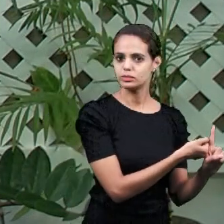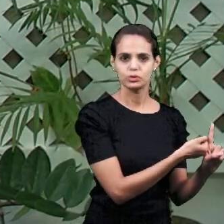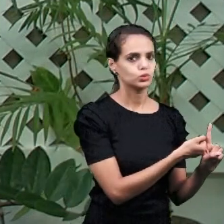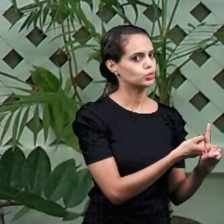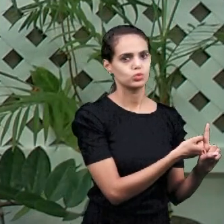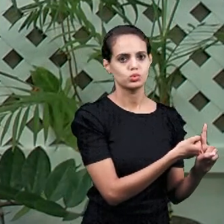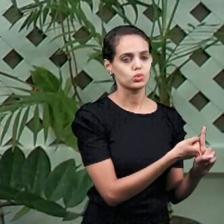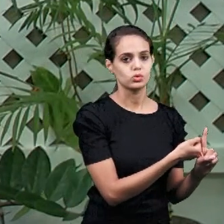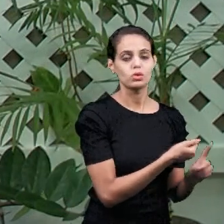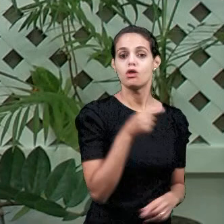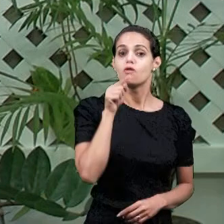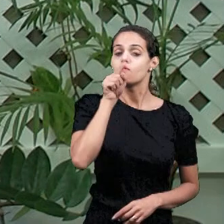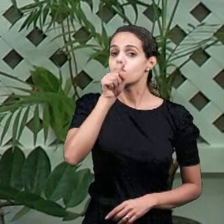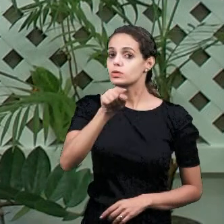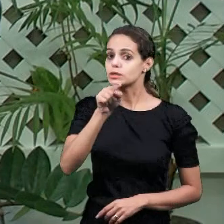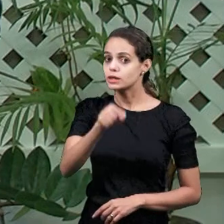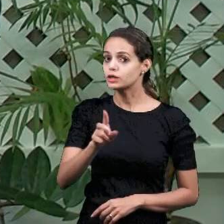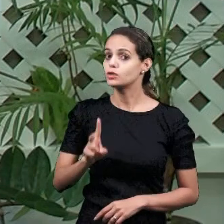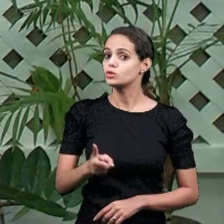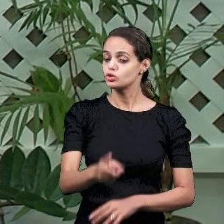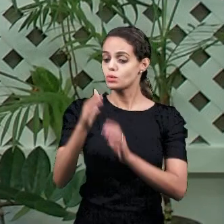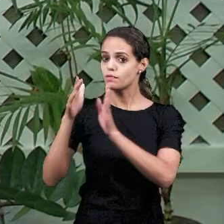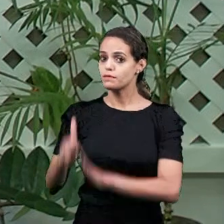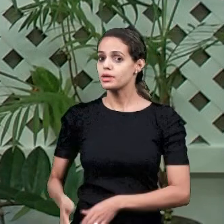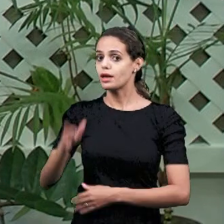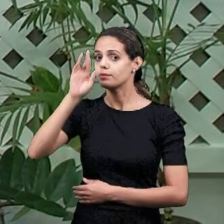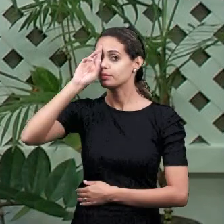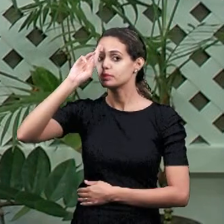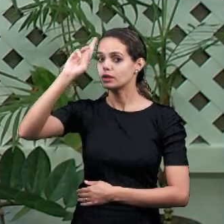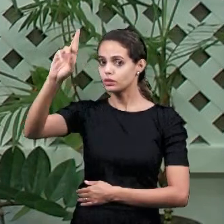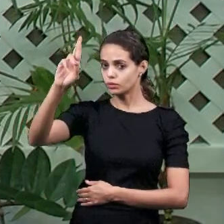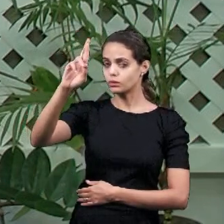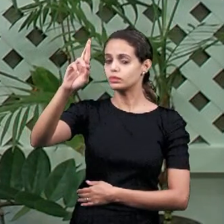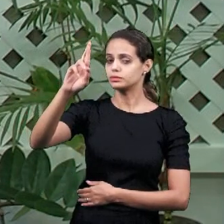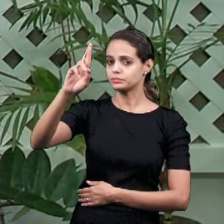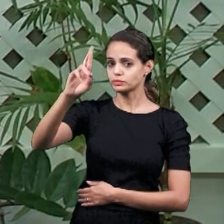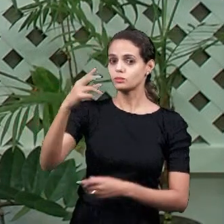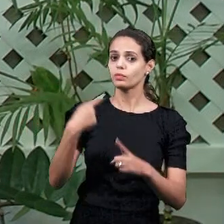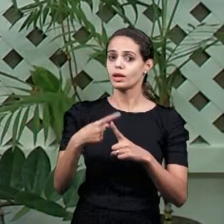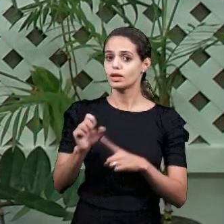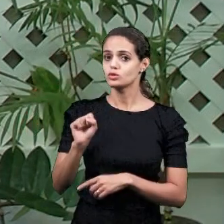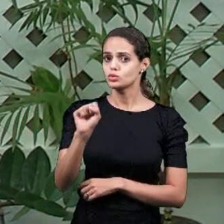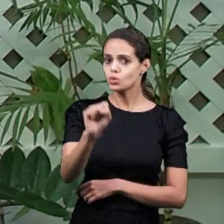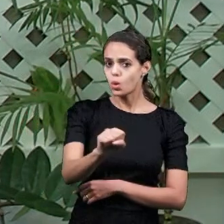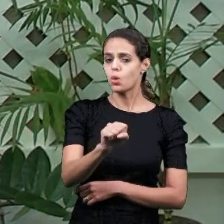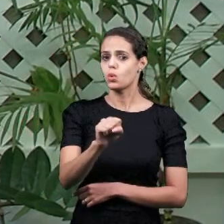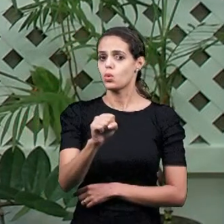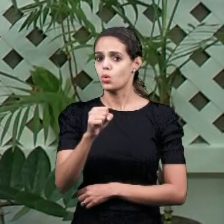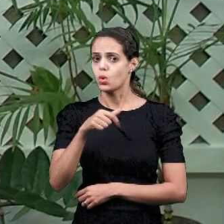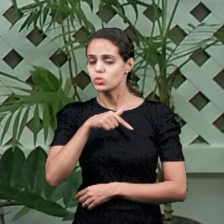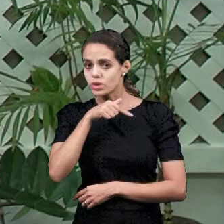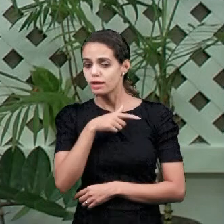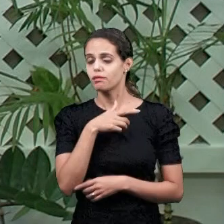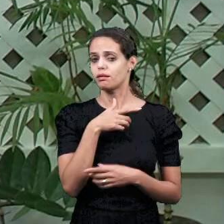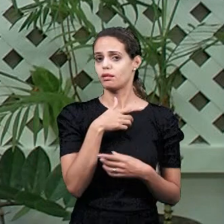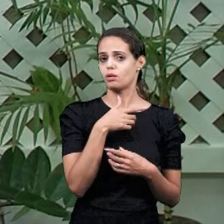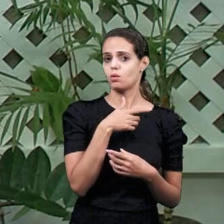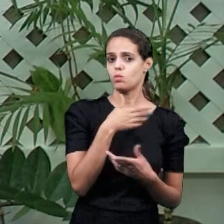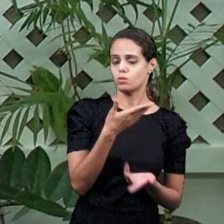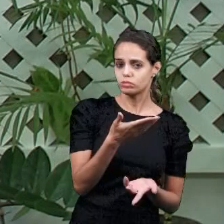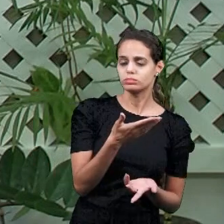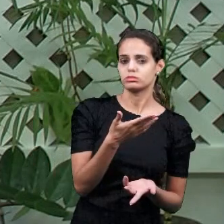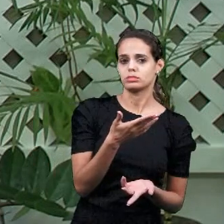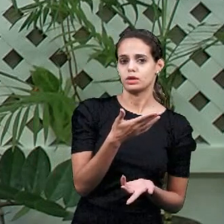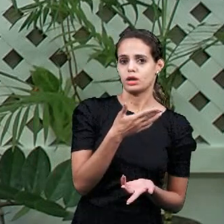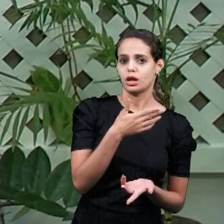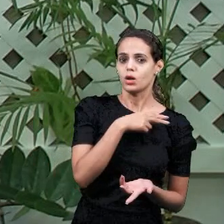allez sauver vos petits-enfants, le genre, mais quand